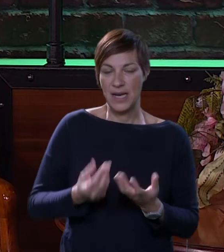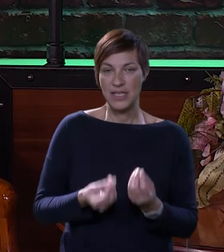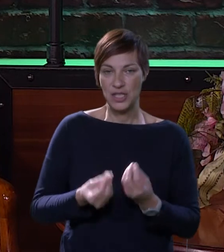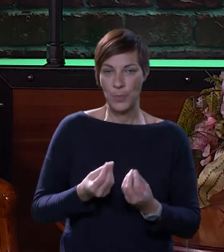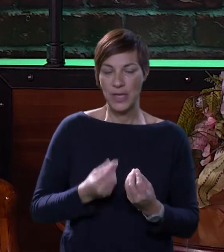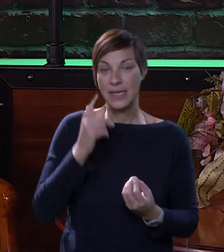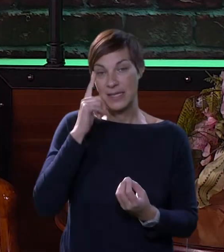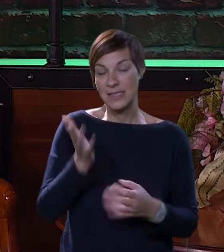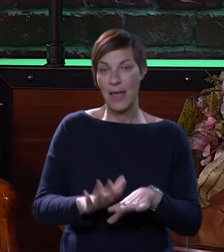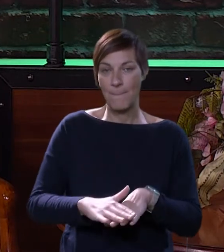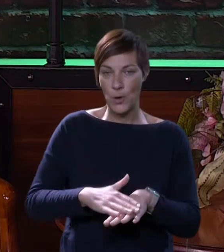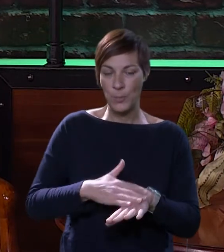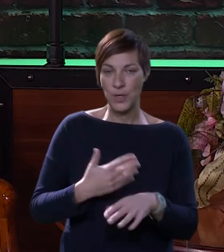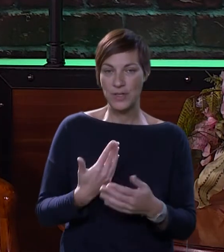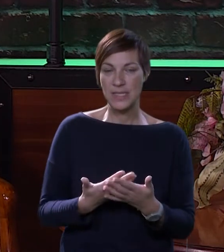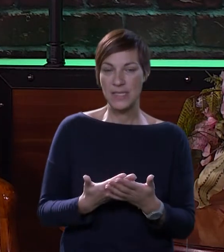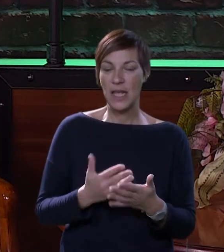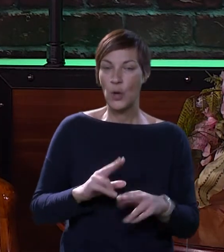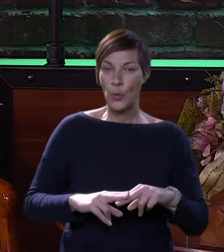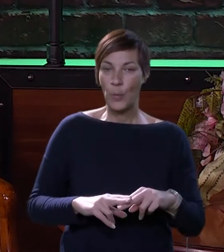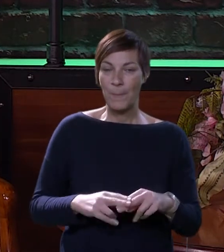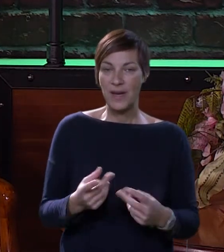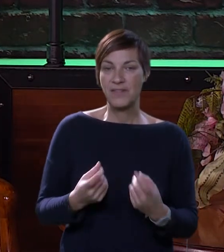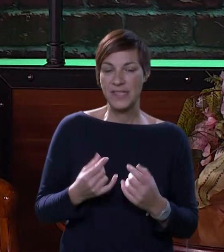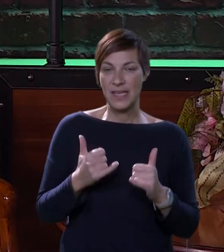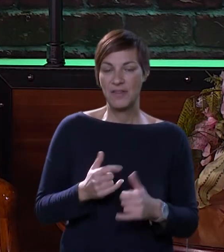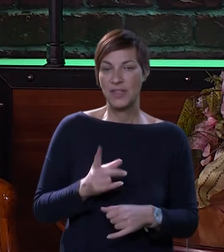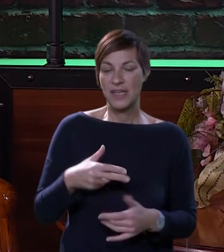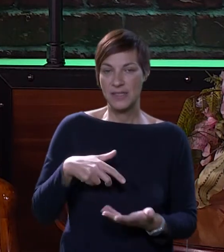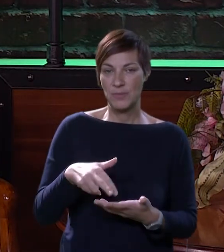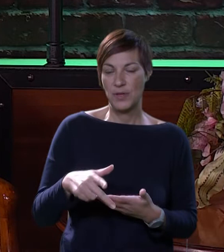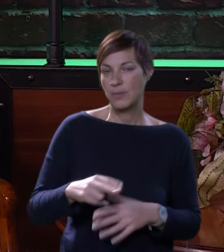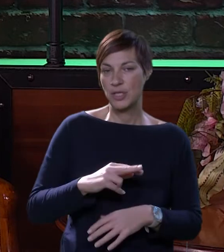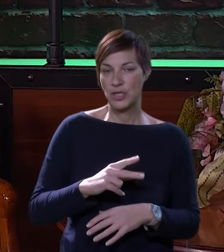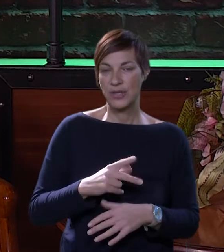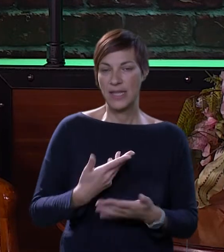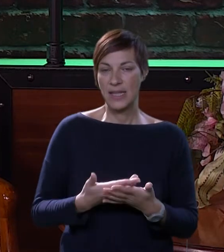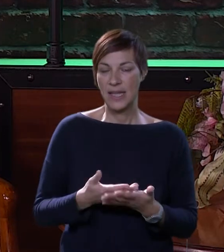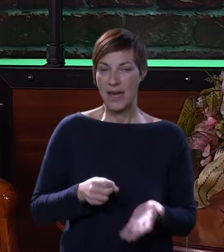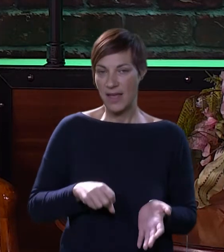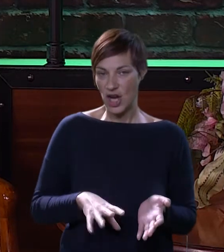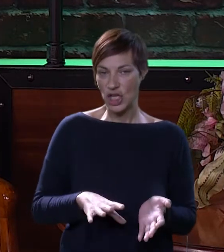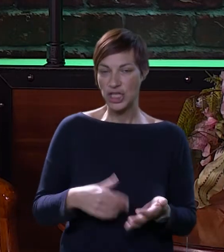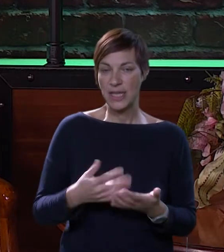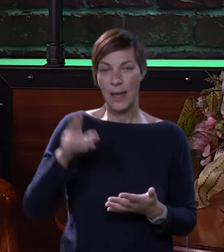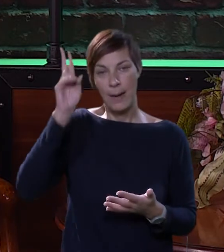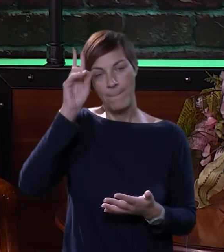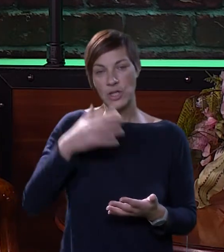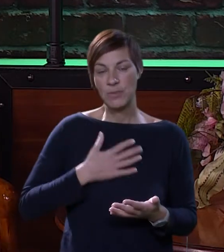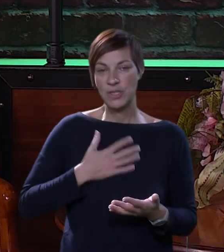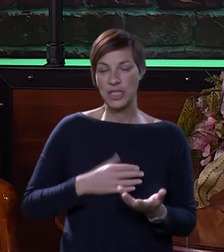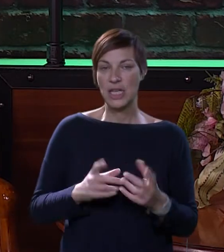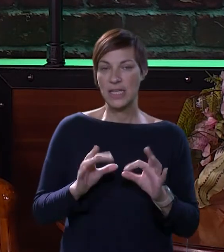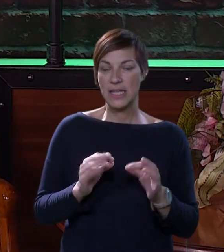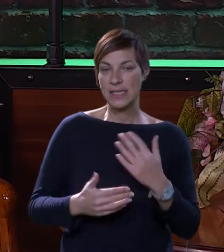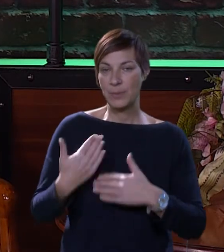da ćemo se, ja znam, i oprosti. Stvarno si u pravu, ali evo, danas moramo ići kod tetke na, ne znam, na rođendan. Možemo se, ako